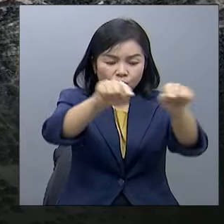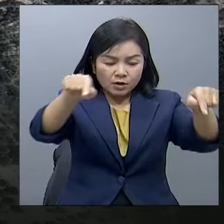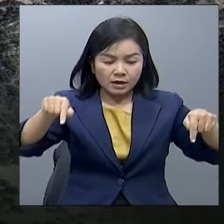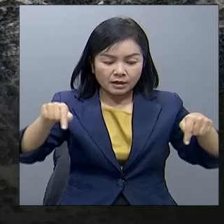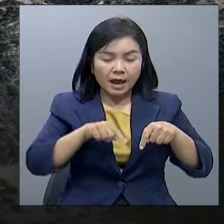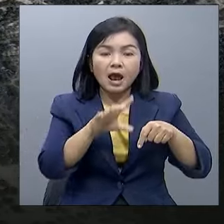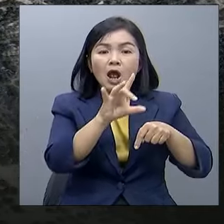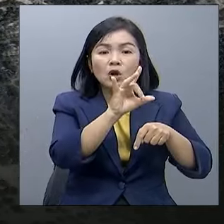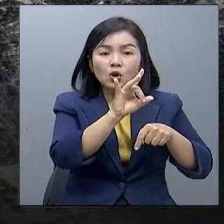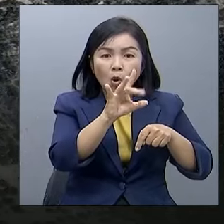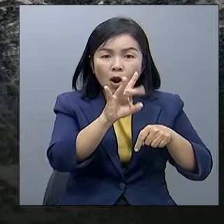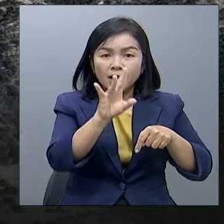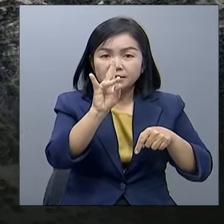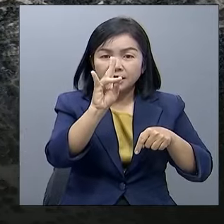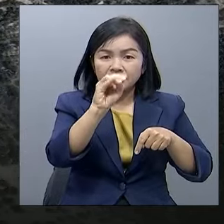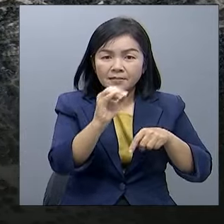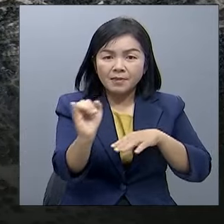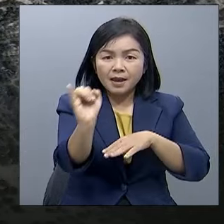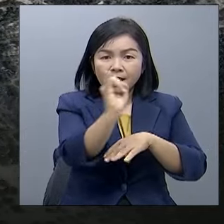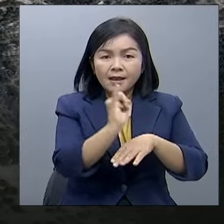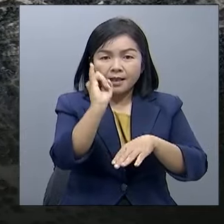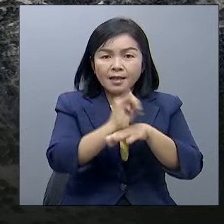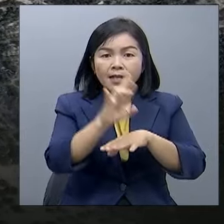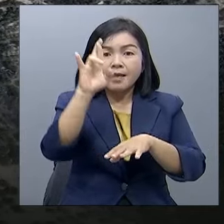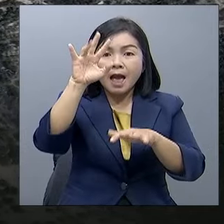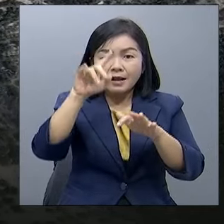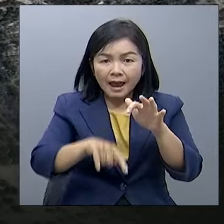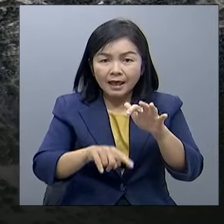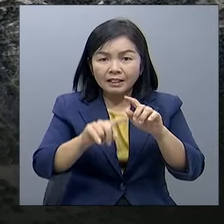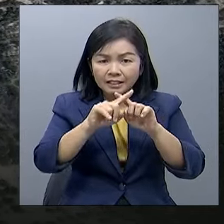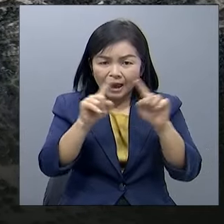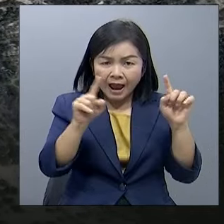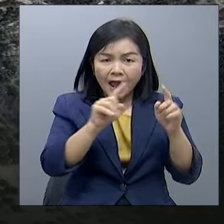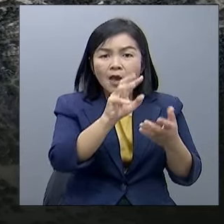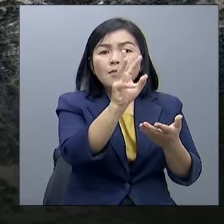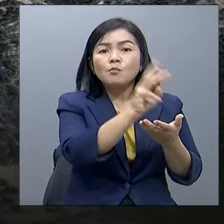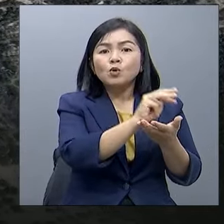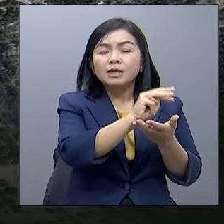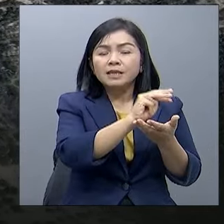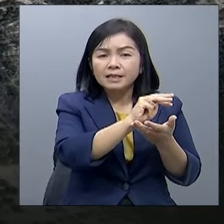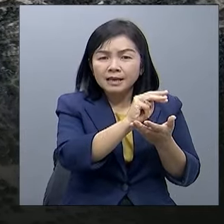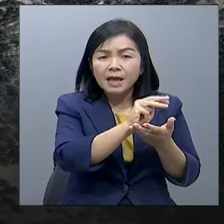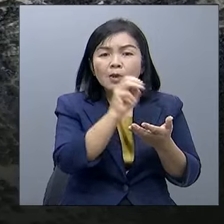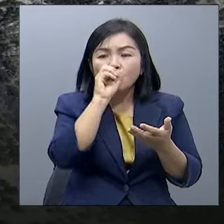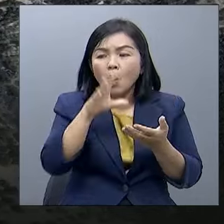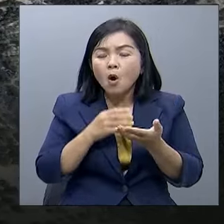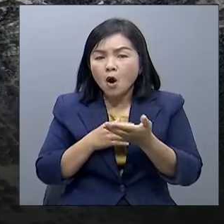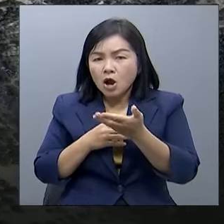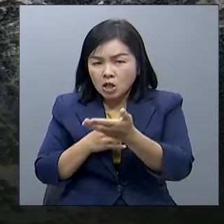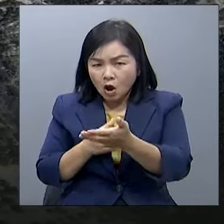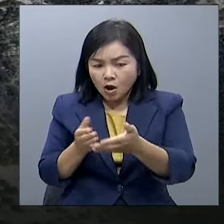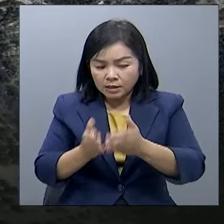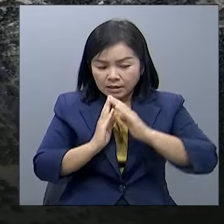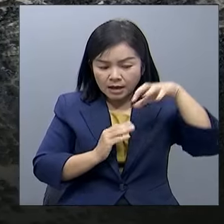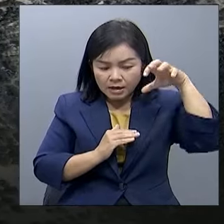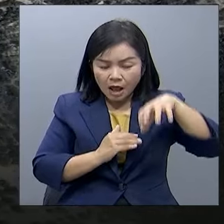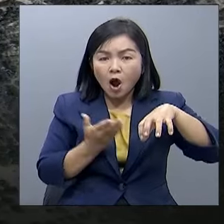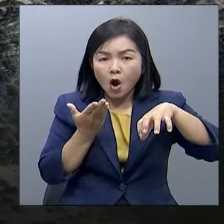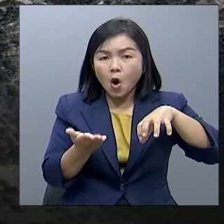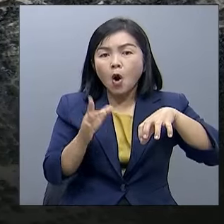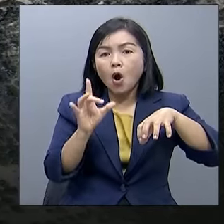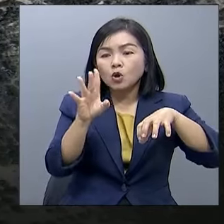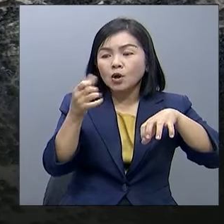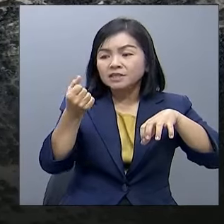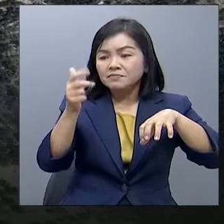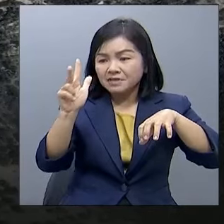แต่ในรายงานของเจ้าหน้าที่รัฐระบุว่ามูลนิธิวิมุตยาลัยได้ขออนุญาตจำนวน113ไร่ส